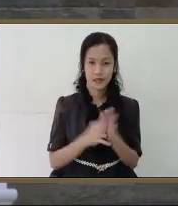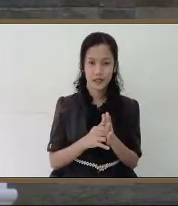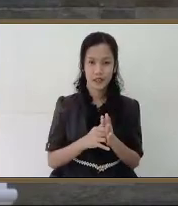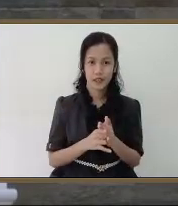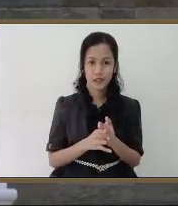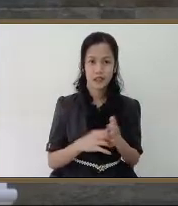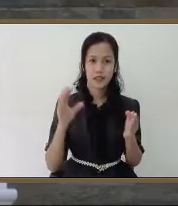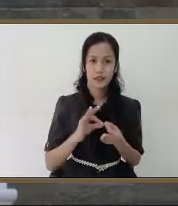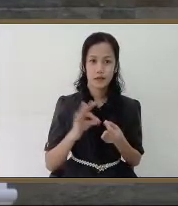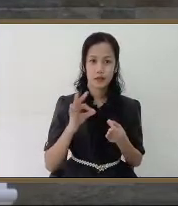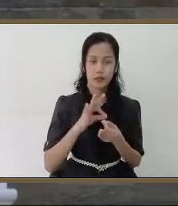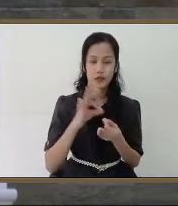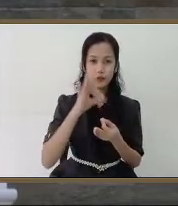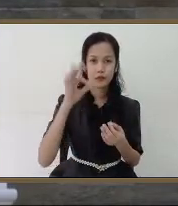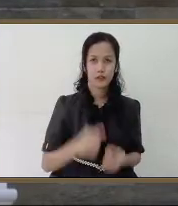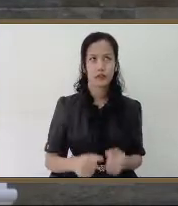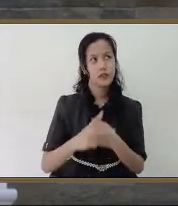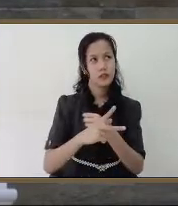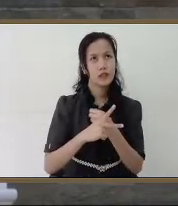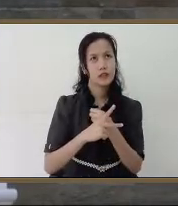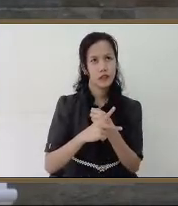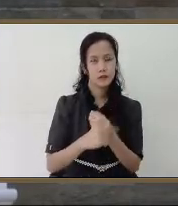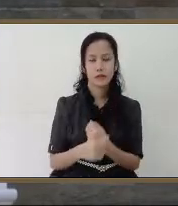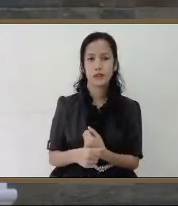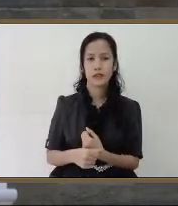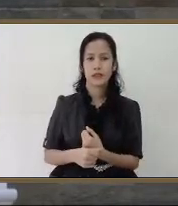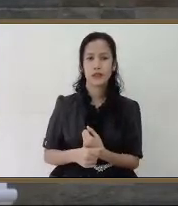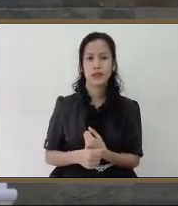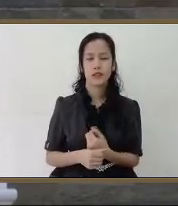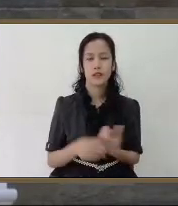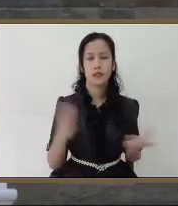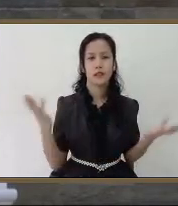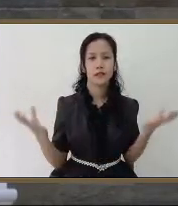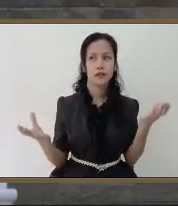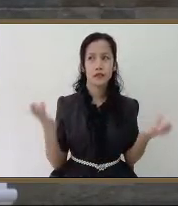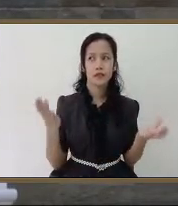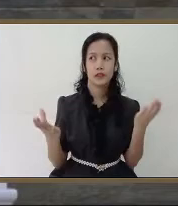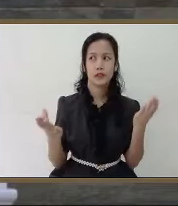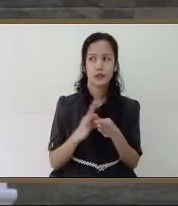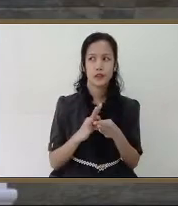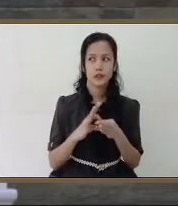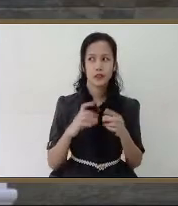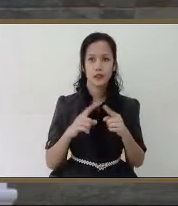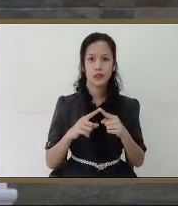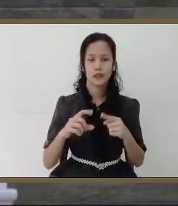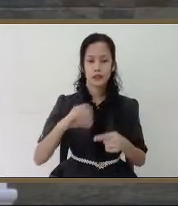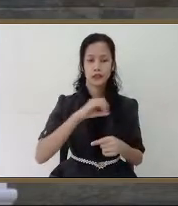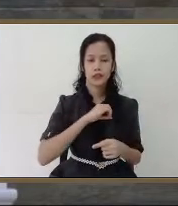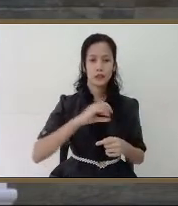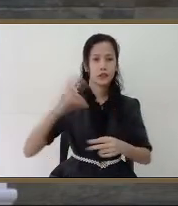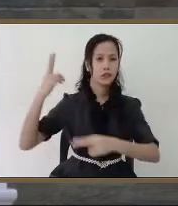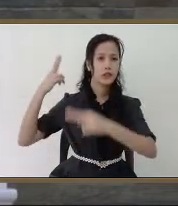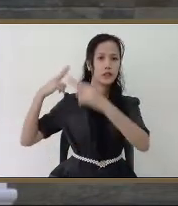restoration po na sinabi ko po sa inyo, yung comparison ng spiritual restoration sa kanilang historical,